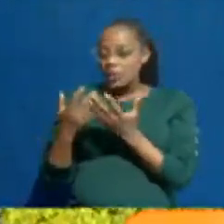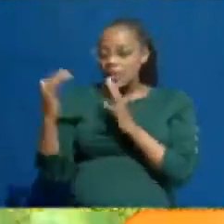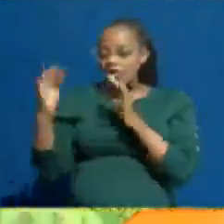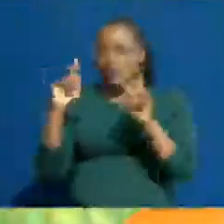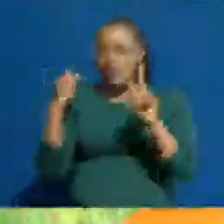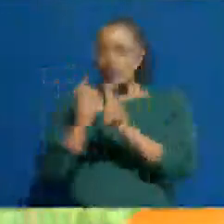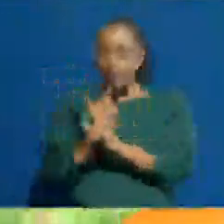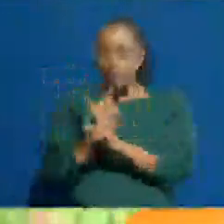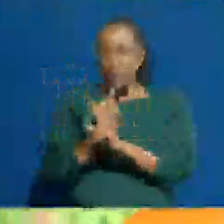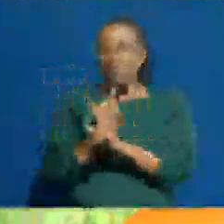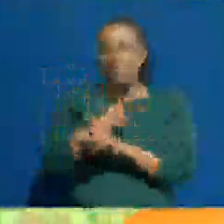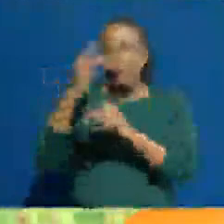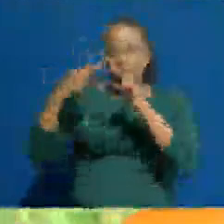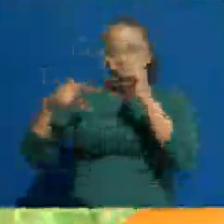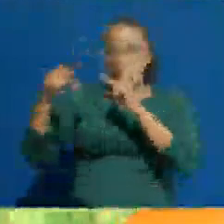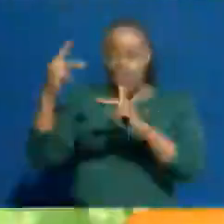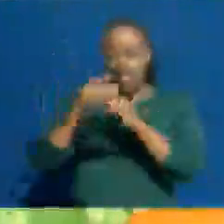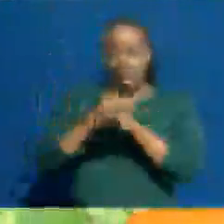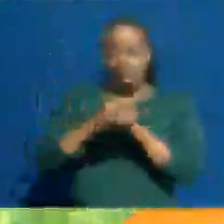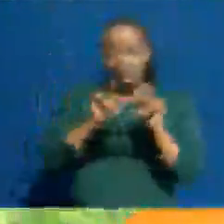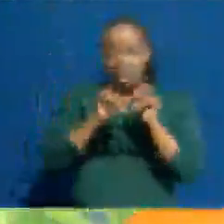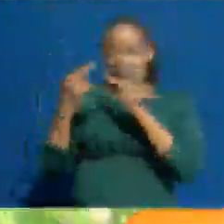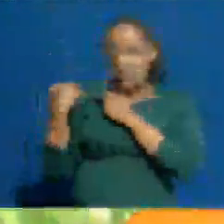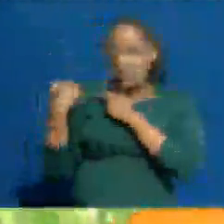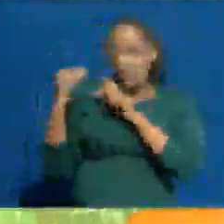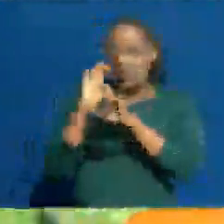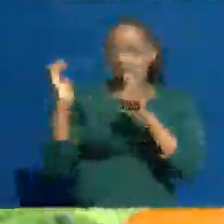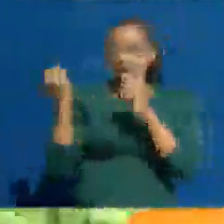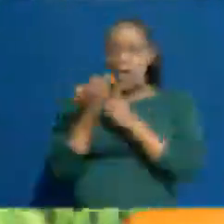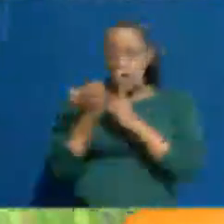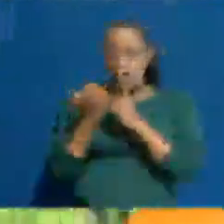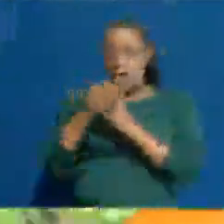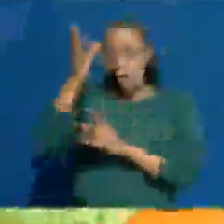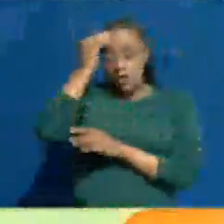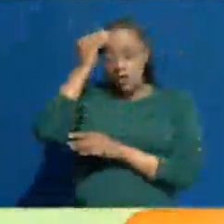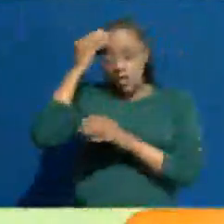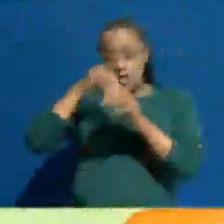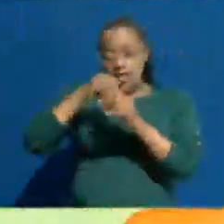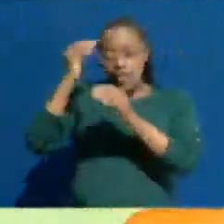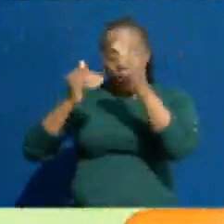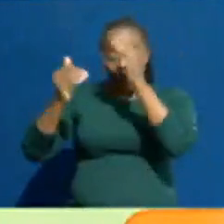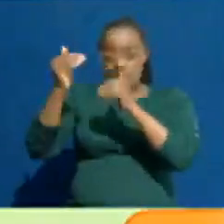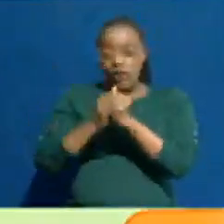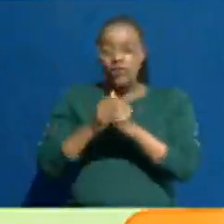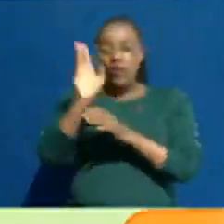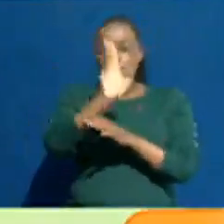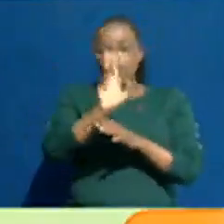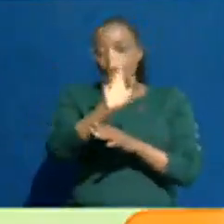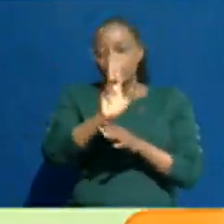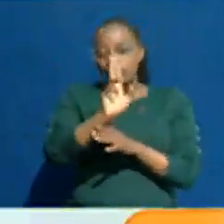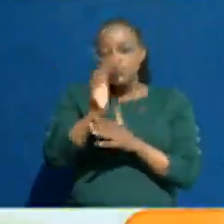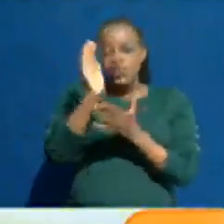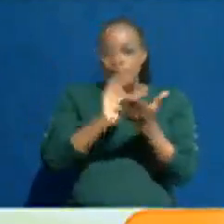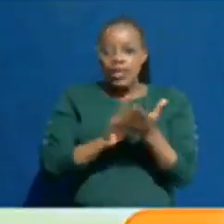Profesa Francis Mburu ni mkuu wa kitengo cha mazingira katika chuo hiki. Tunafanya recycling of